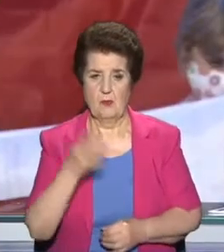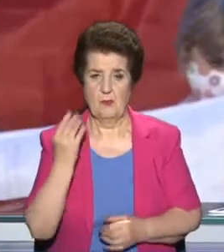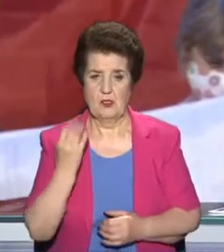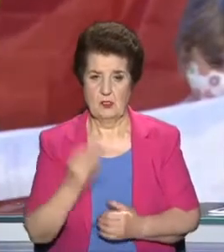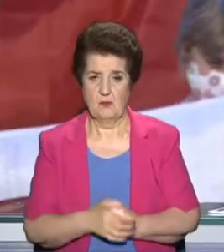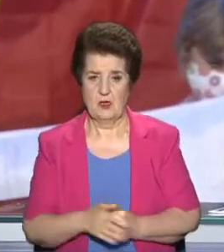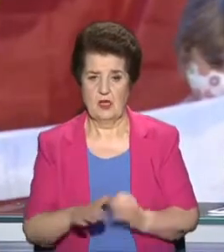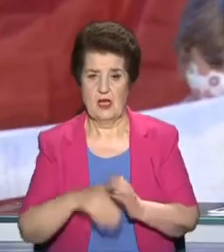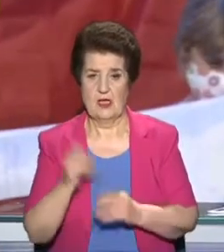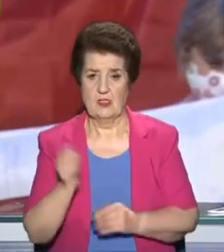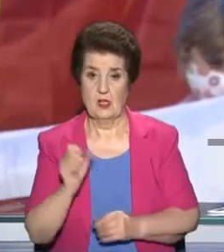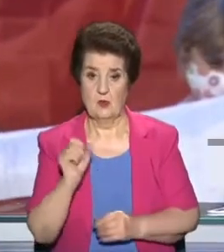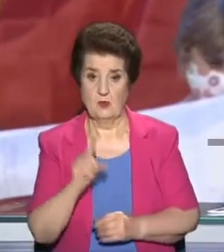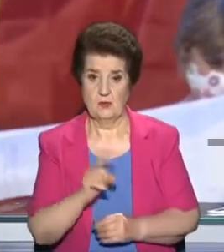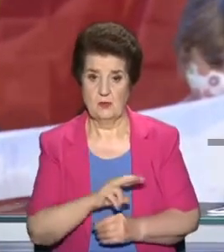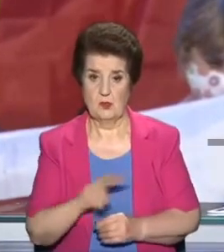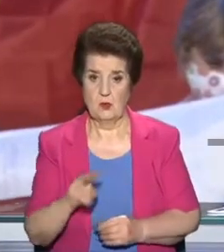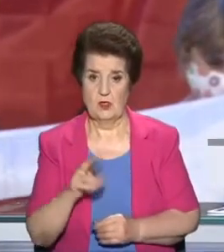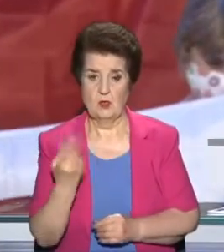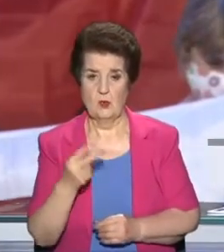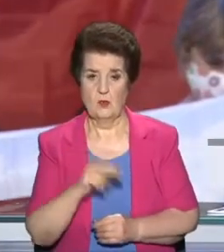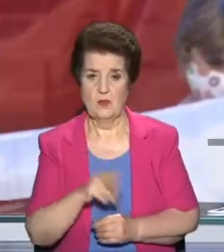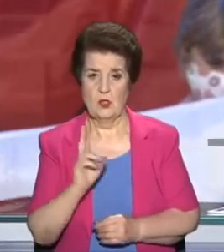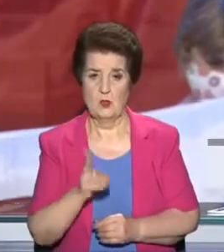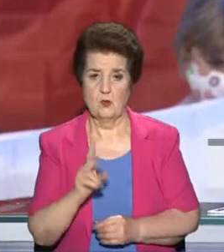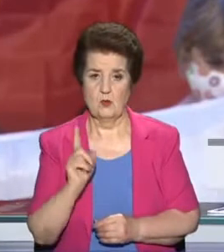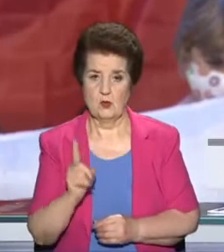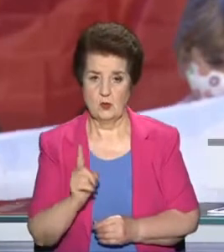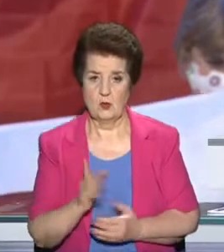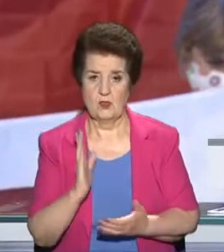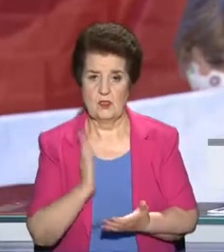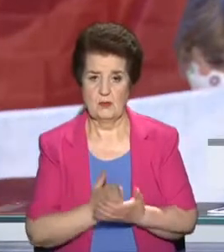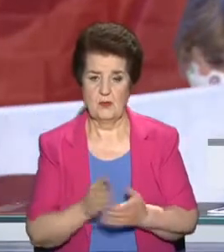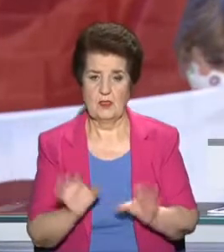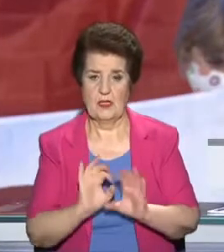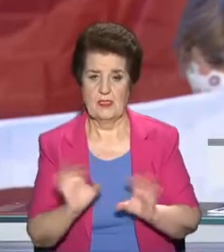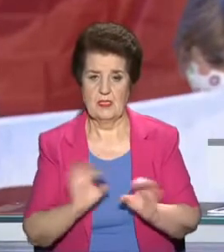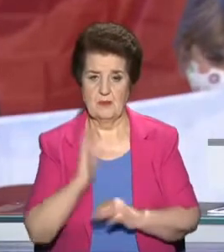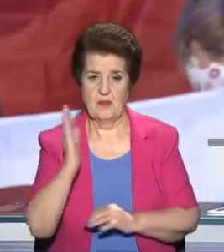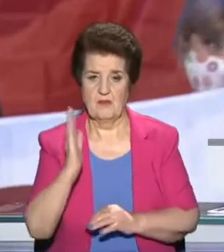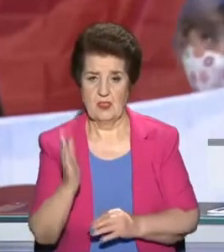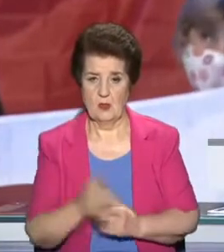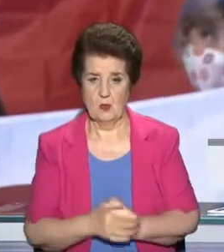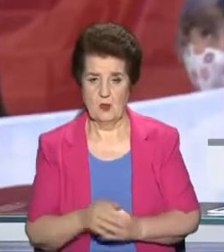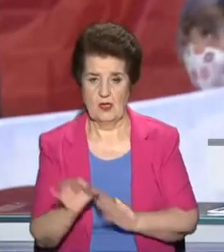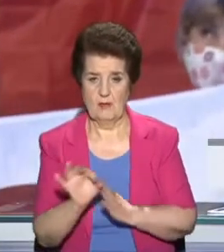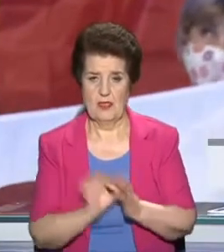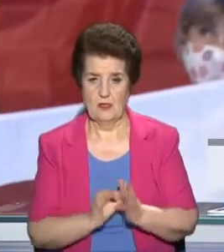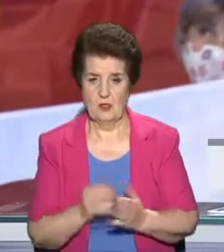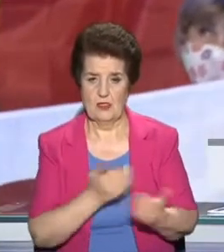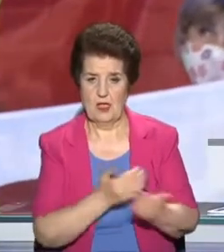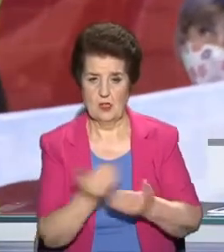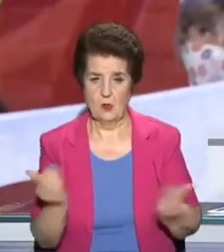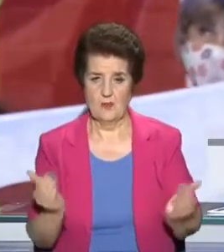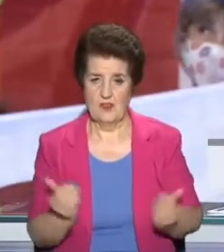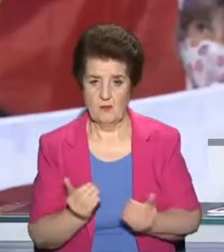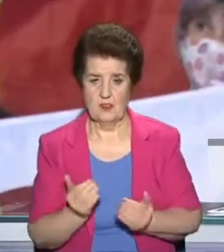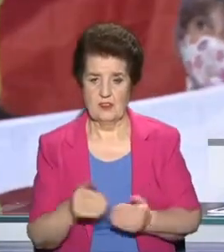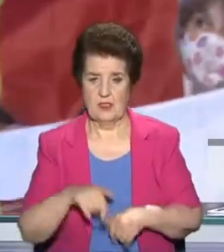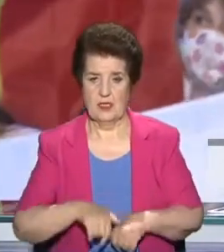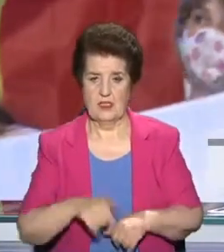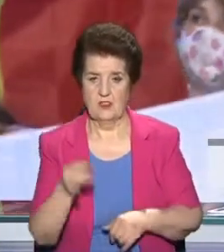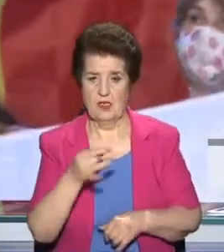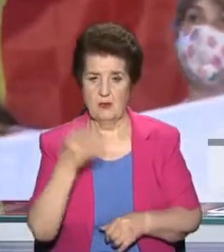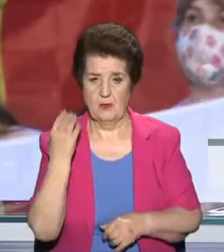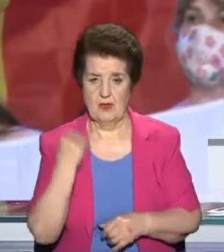alegerile din 19 iulie 2012 1 sunt despre viitorul imediat al dumneavoastră aici în Republica